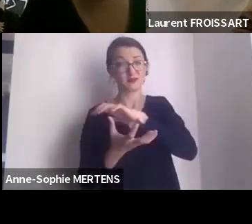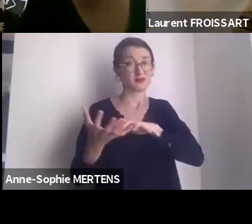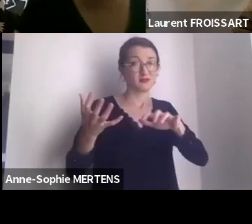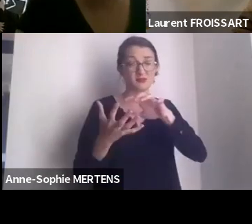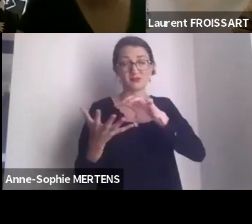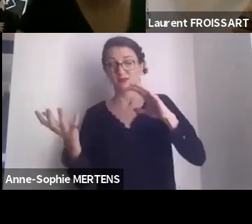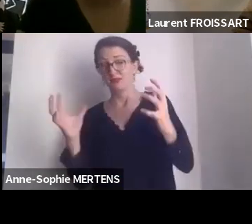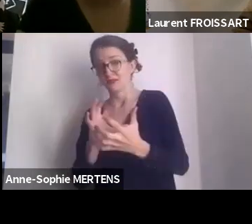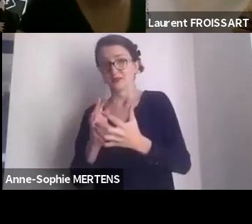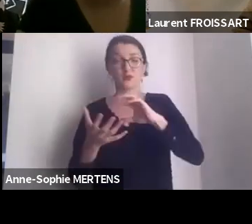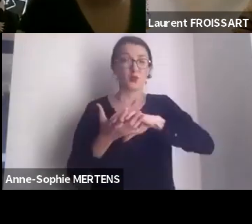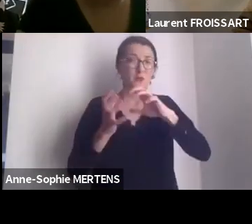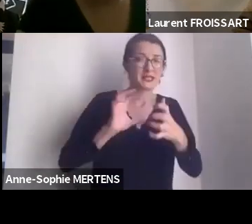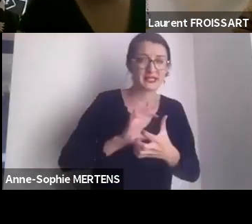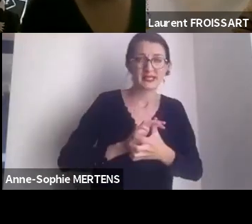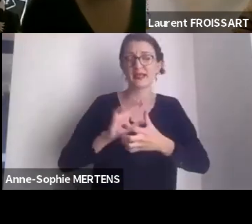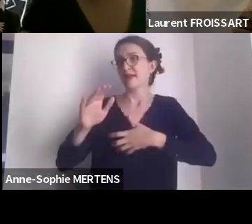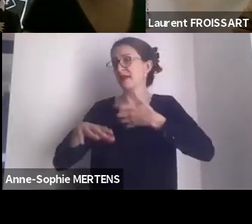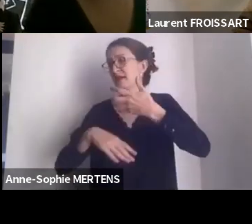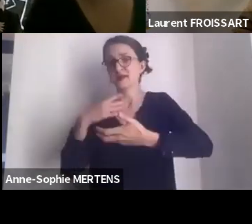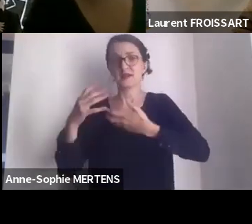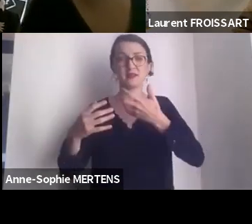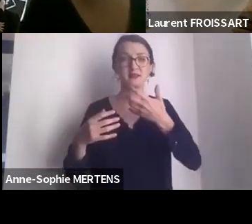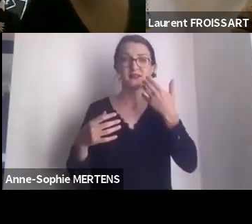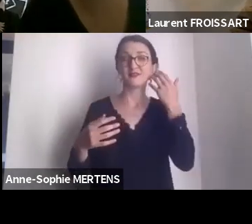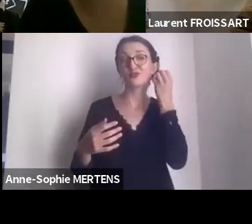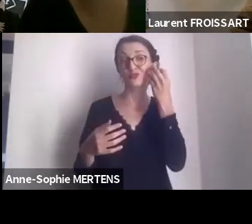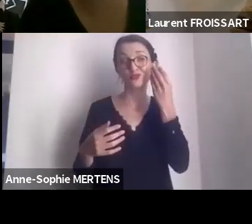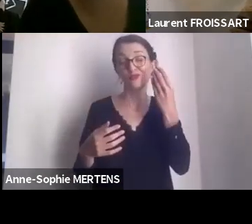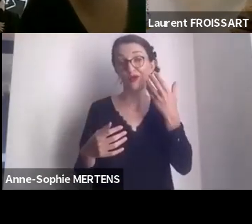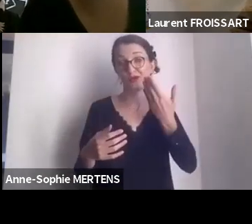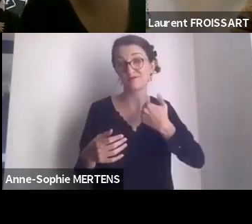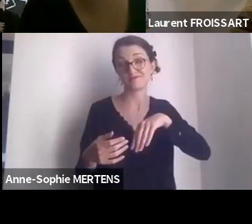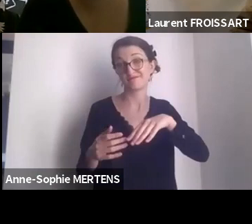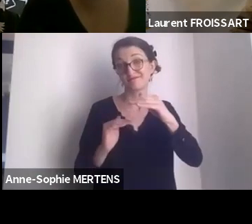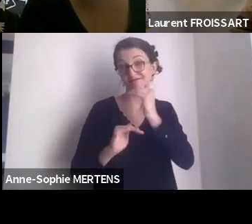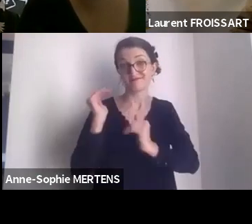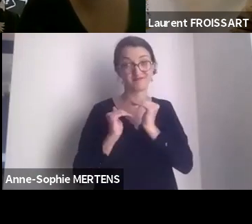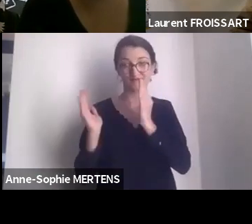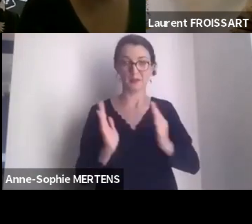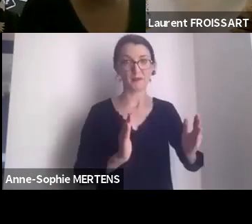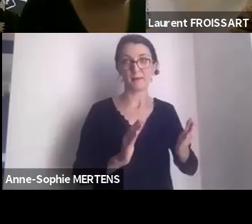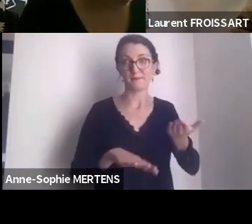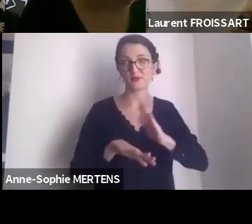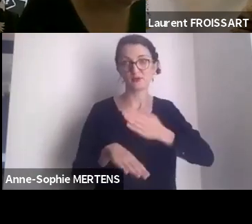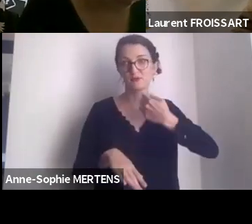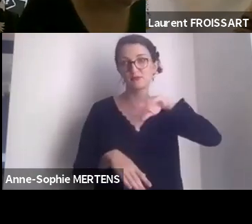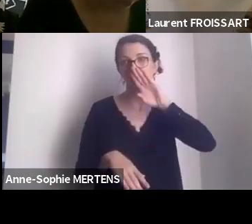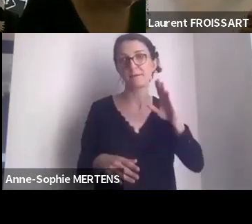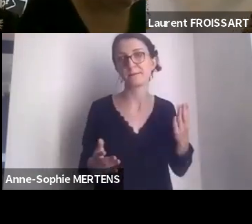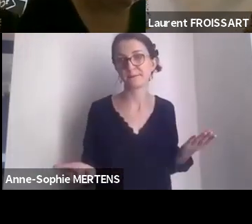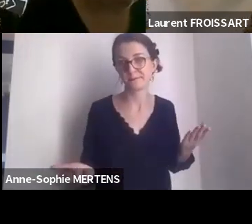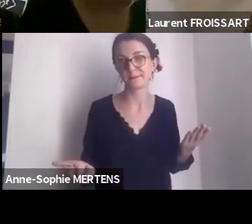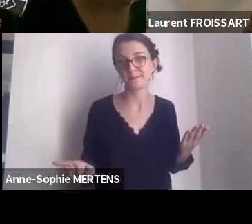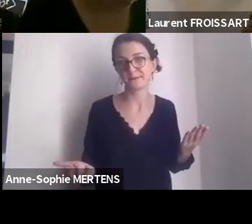et on se rend compte que quand on fait des plans, en général, ça ne fonctionne pas et on n'est jamais là où